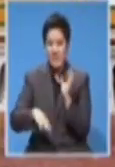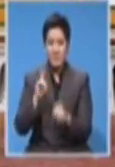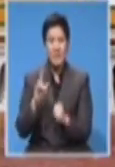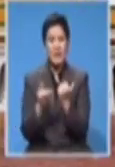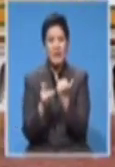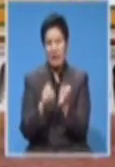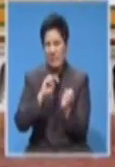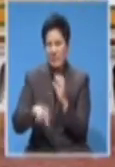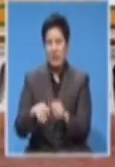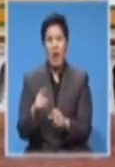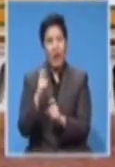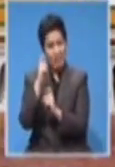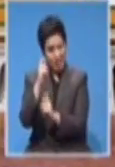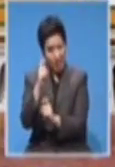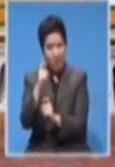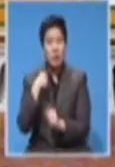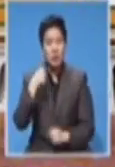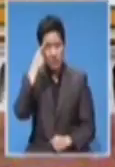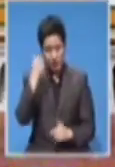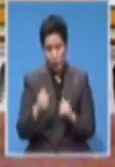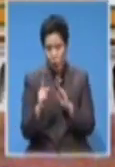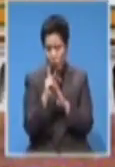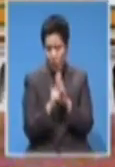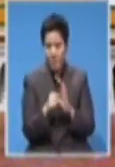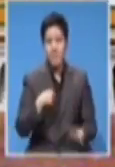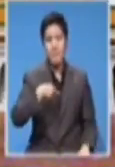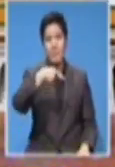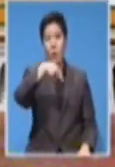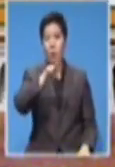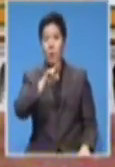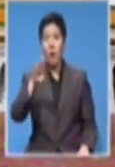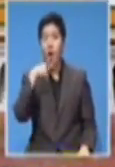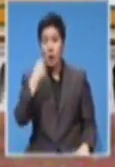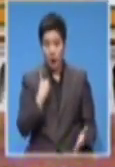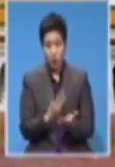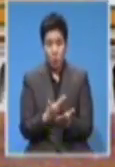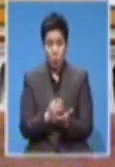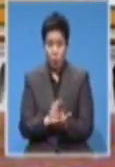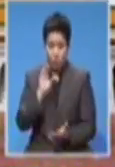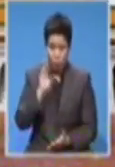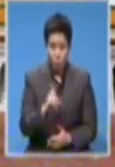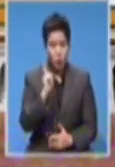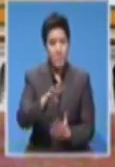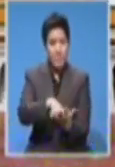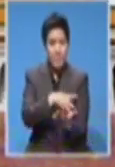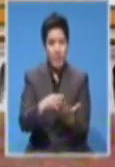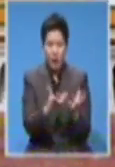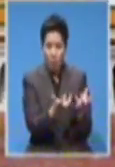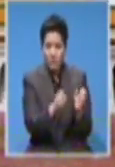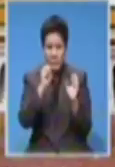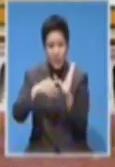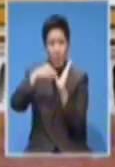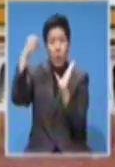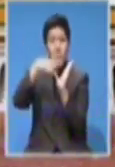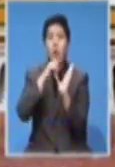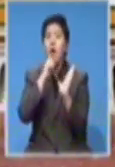มันมีอันตรายวันนี้ก็รัฐบาลก็ออกกฎหมายออกพรบไปว่าใครที่จะมาลงทุนกับเราเนี่ยก็ต้องมีแผนในเรื่องของการกำจัดขยะเหล่านี้ให้เราด้ว